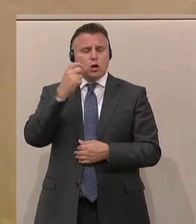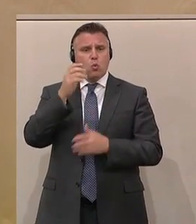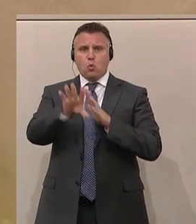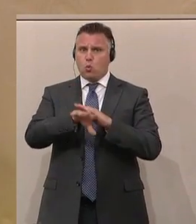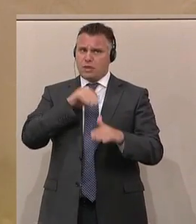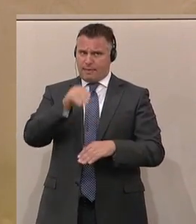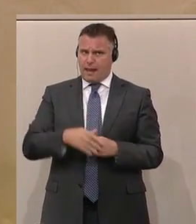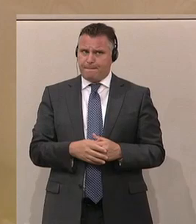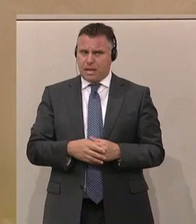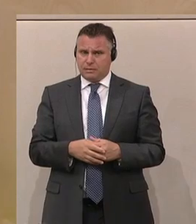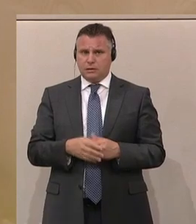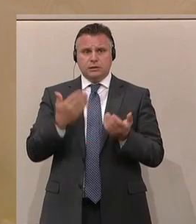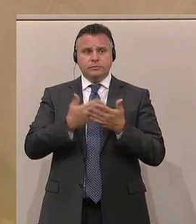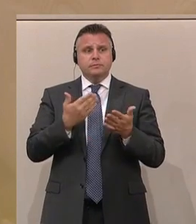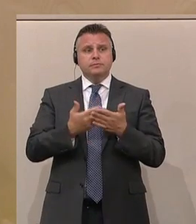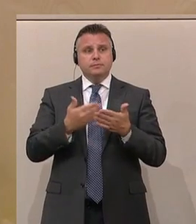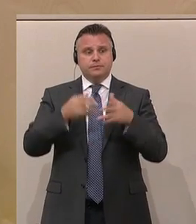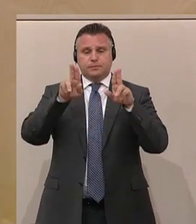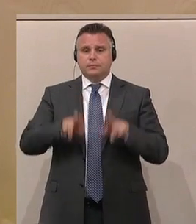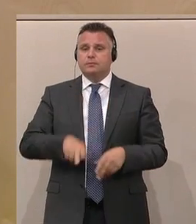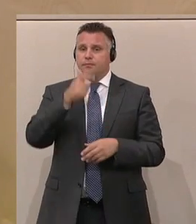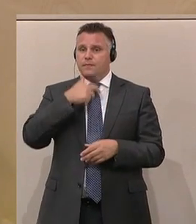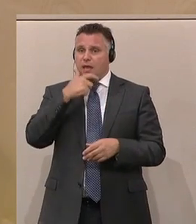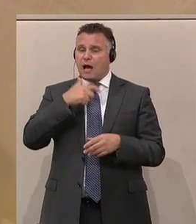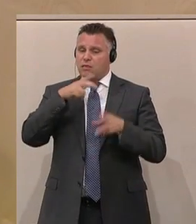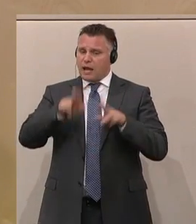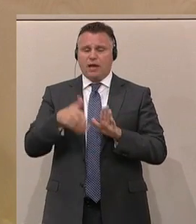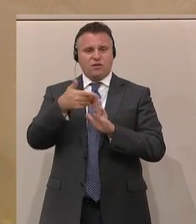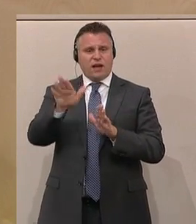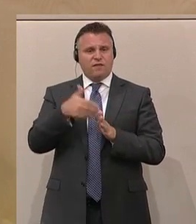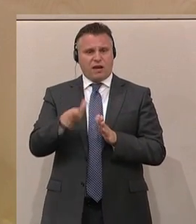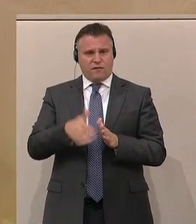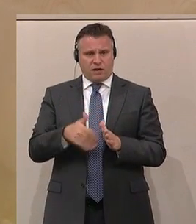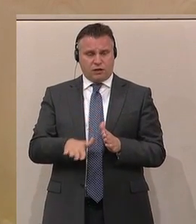Und damit werfen wir Rechtsnormballast ab. Und